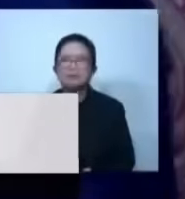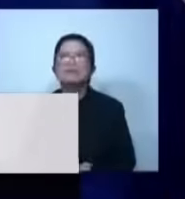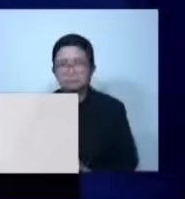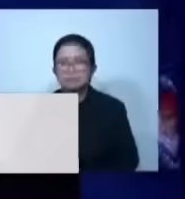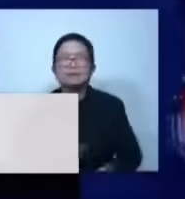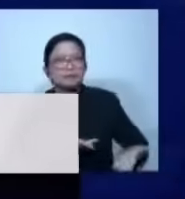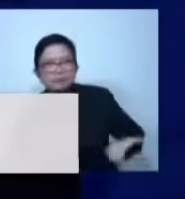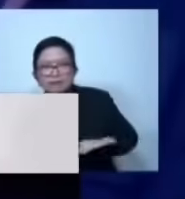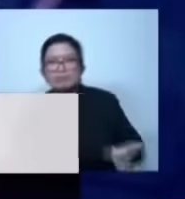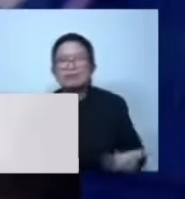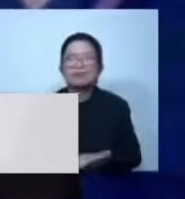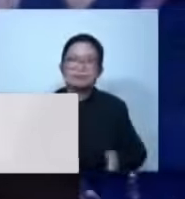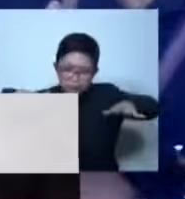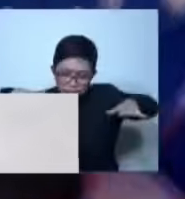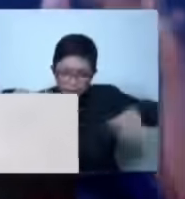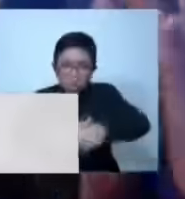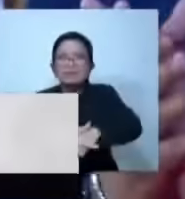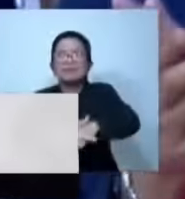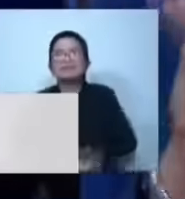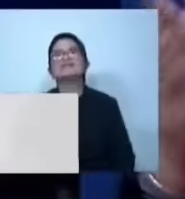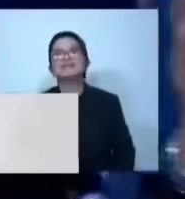sarana integrasi